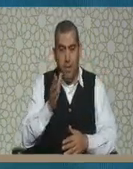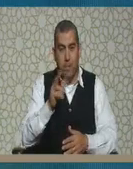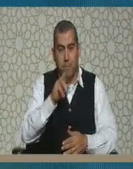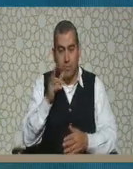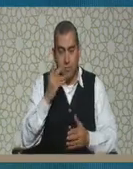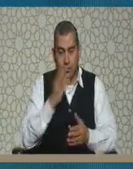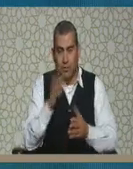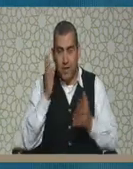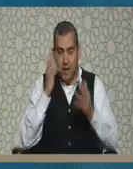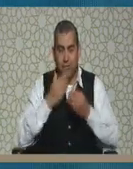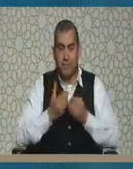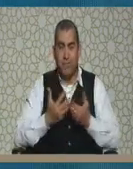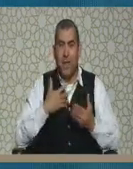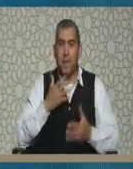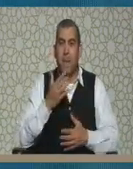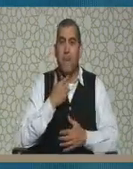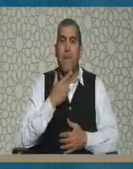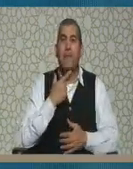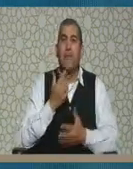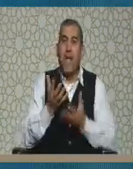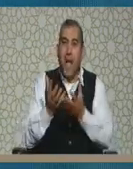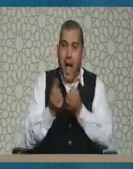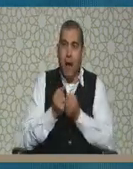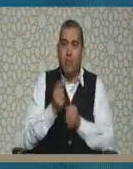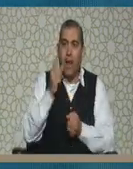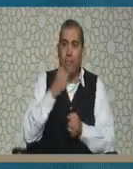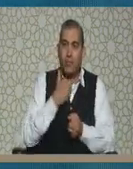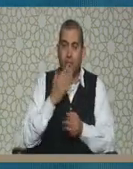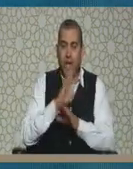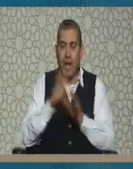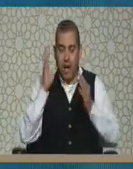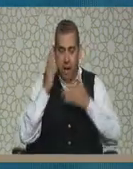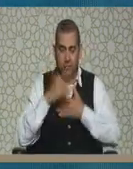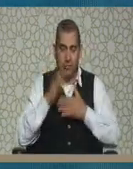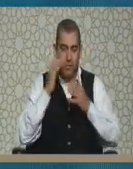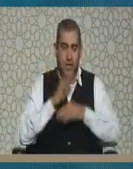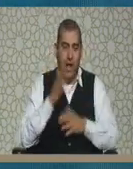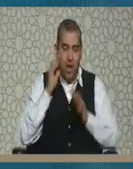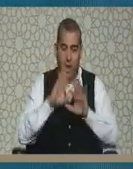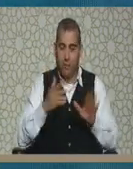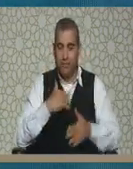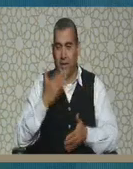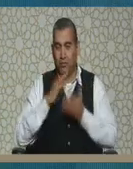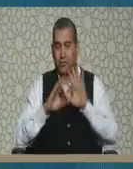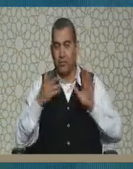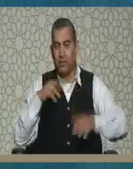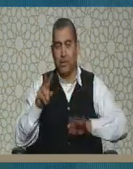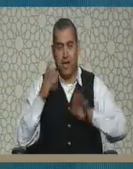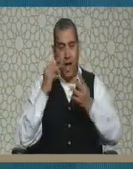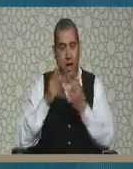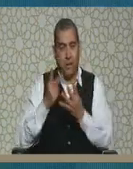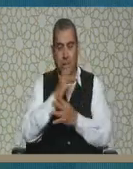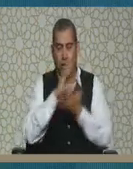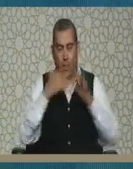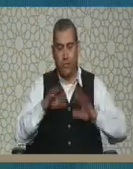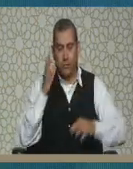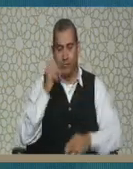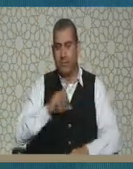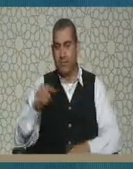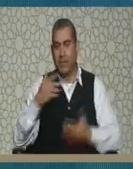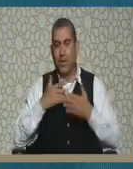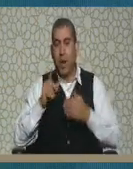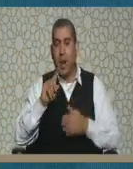منها وتزداد شوقا الى الله مش تزداد ايه اكتفاء عن الله لا تزداد شوقا لان العباده كانت حبا في العباده ف